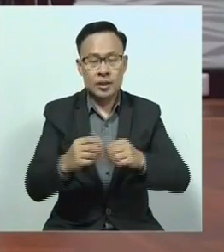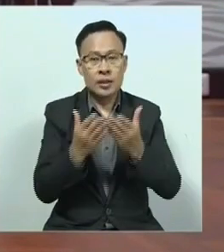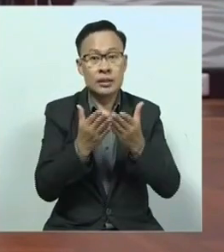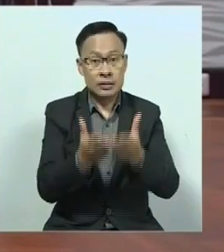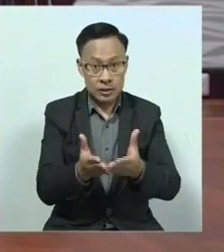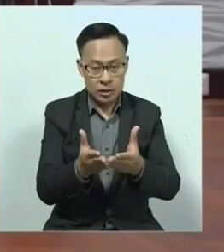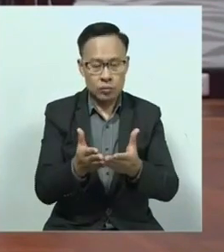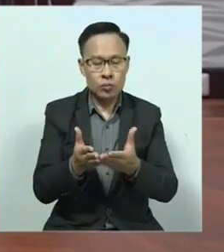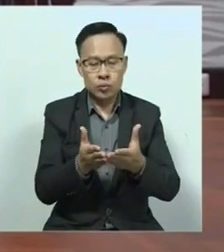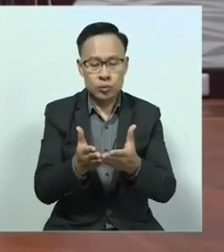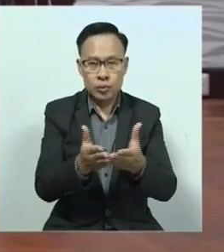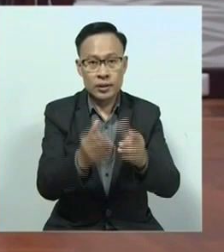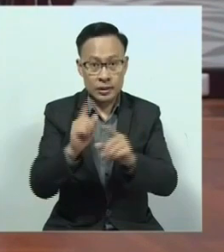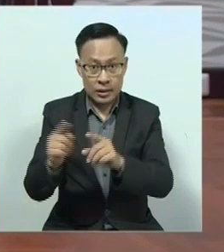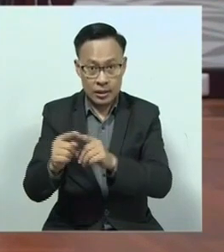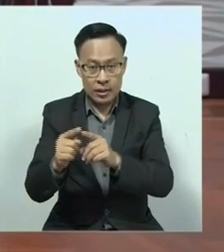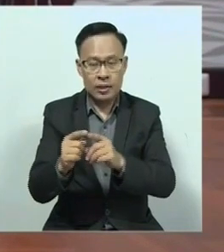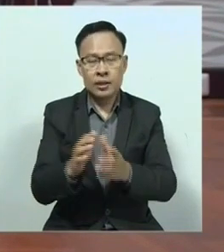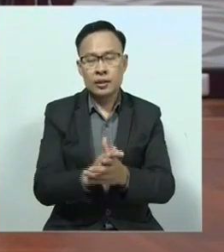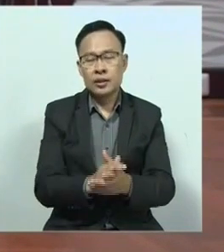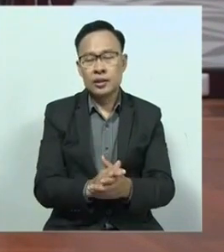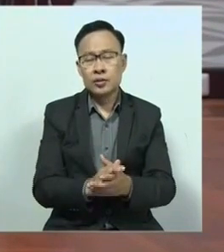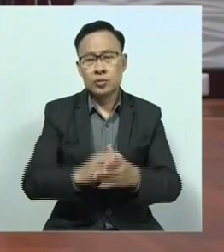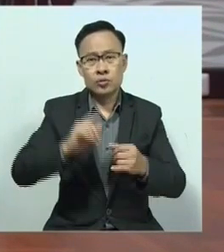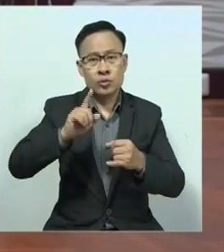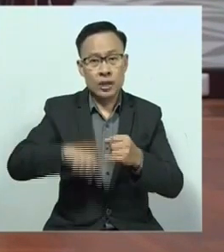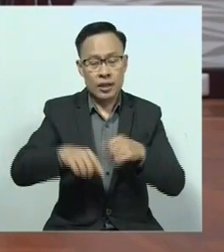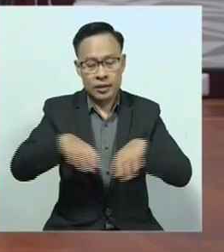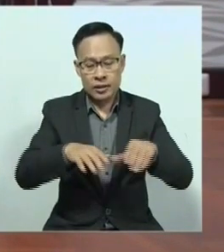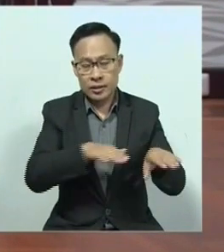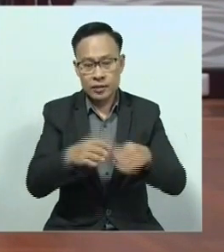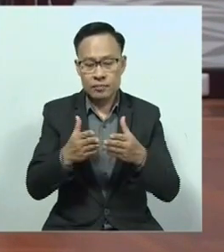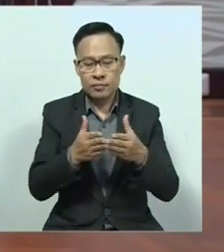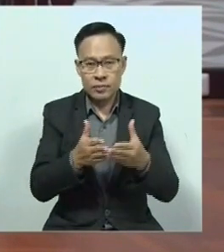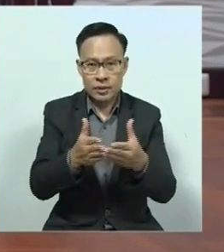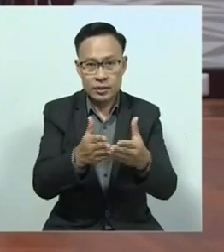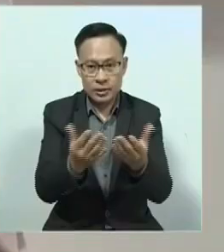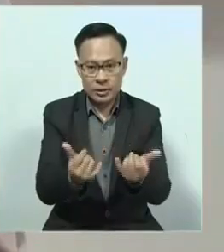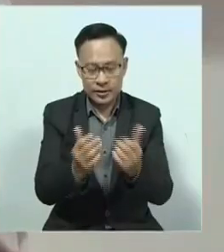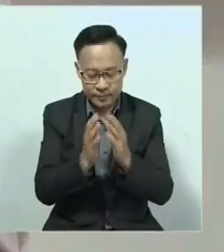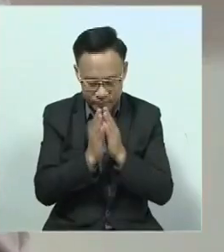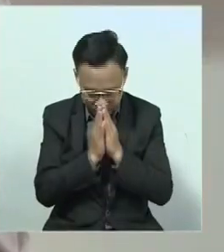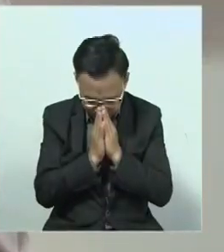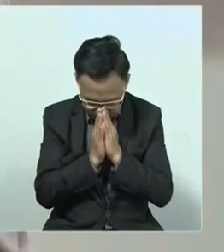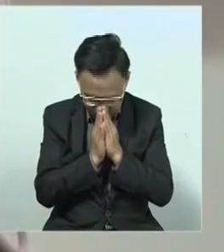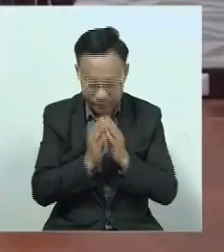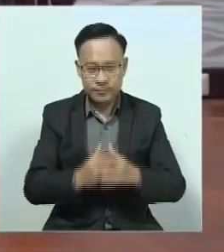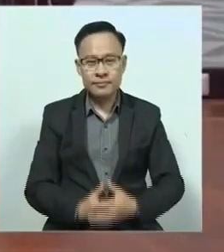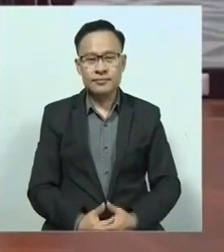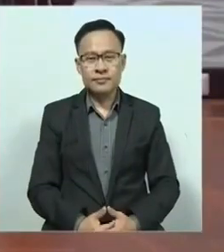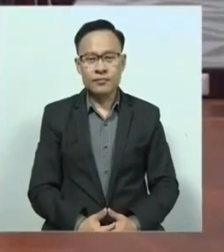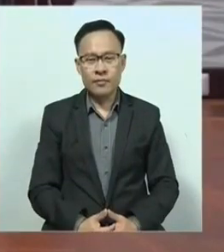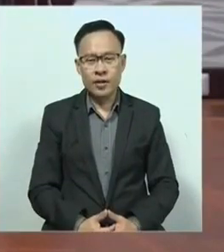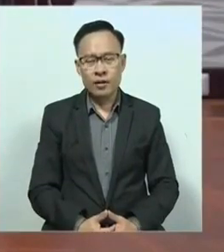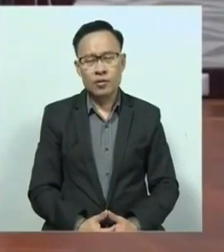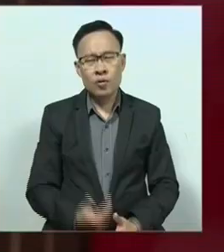พระราชพิธีบรมราชาภิเษกในส่วนของขบวนพยุหยาตราทางชลมารคนะคะสวัสดีค่ะท่านผู้บัญชาการคะก่